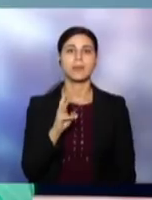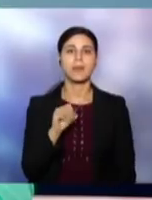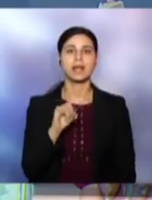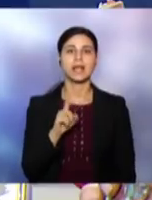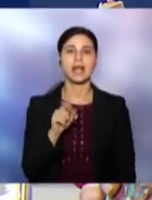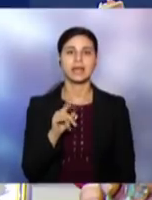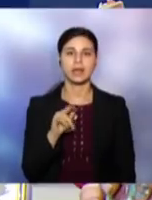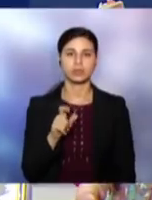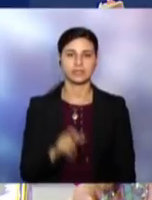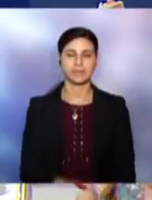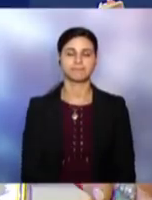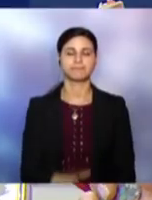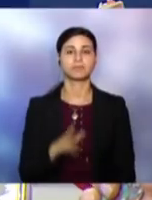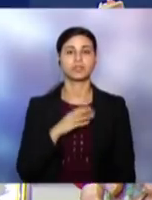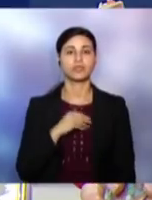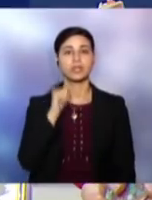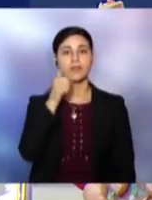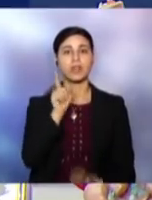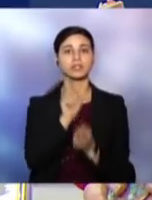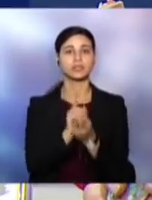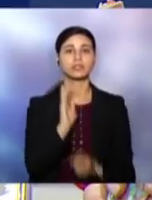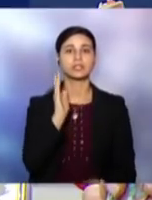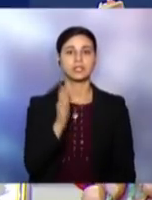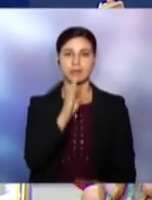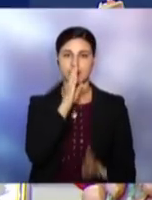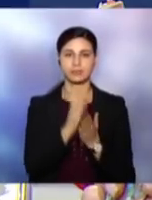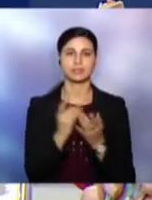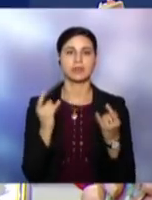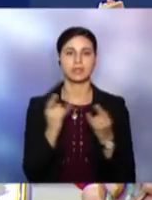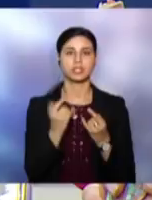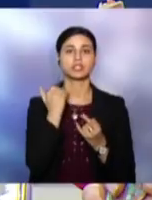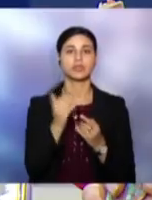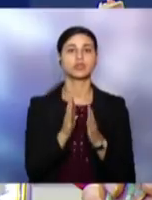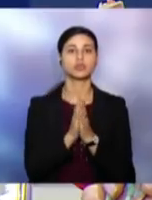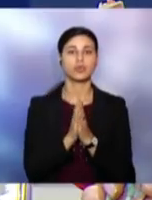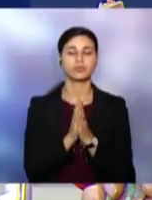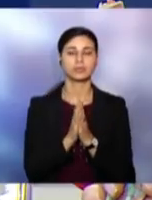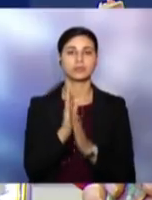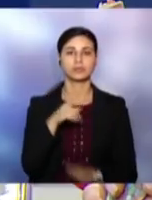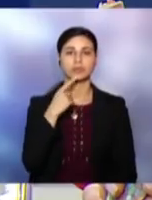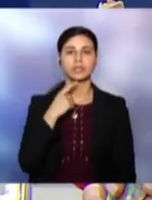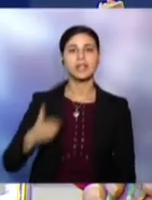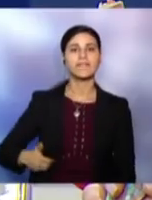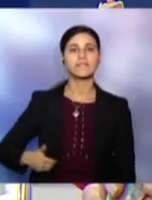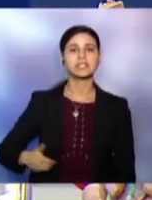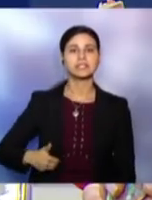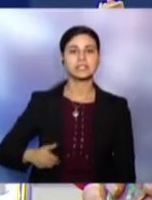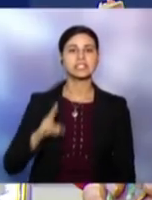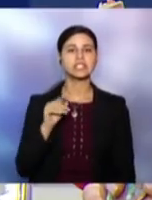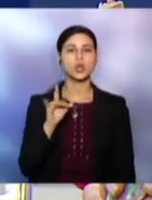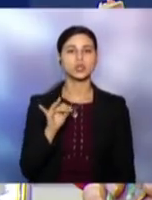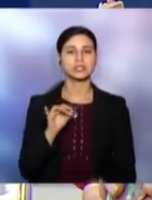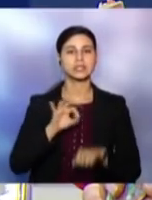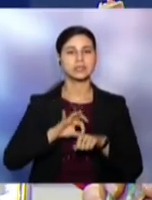მაია ხერხეულიძე. ჩვენ ერთმანეთს შევხვდებით ხვალ პირდაპირ ეთერში. თქვენი თხოვნით ვისაუბრებთ ღვიძლის ციროსთან დაკავშირებულ